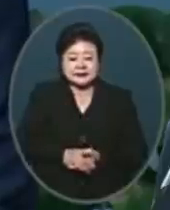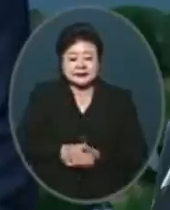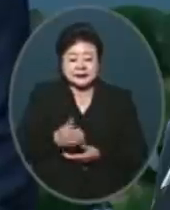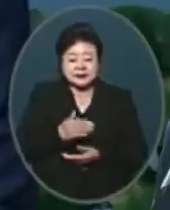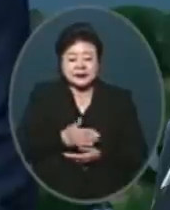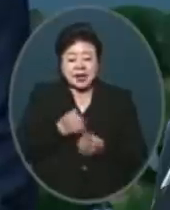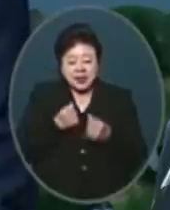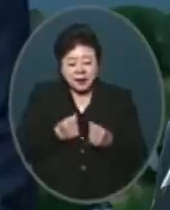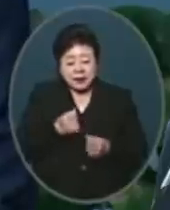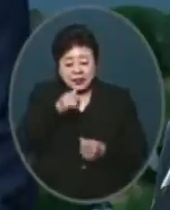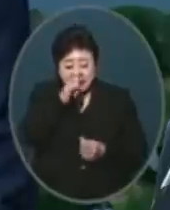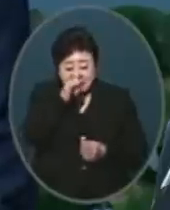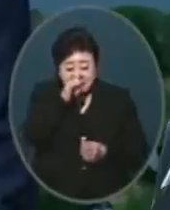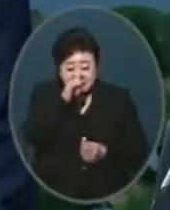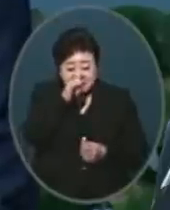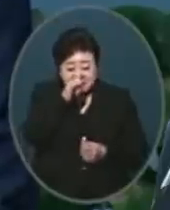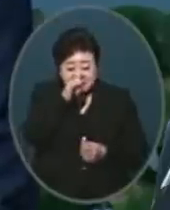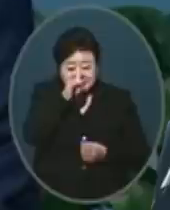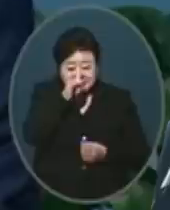몸담고 계시는